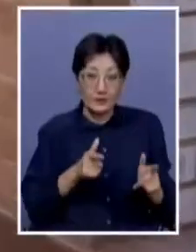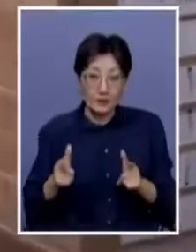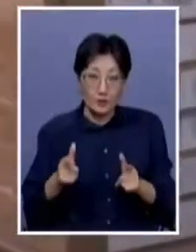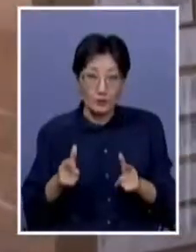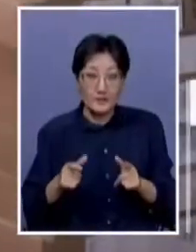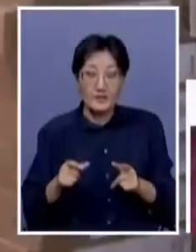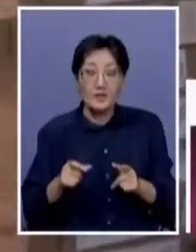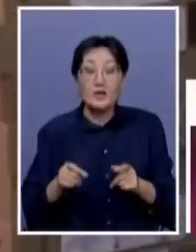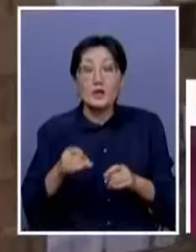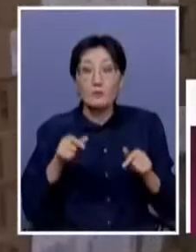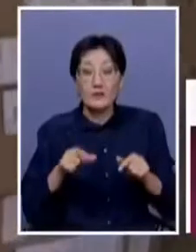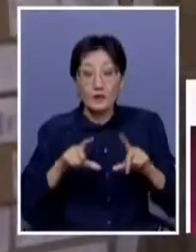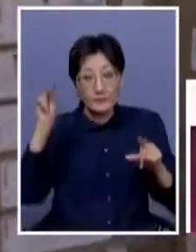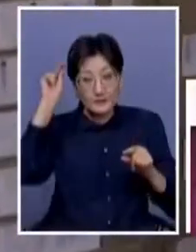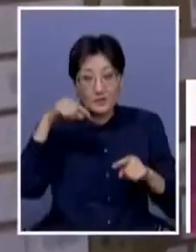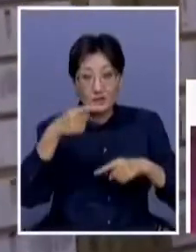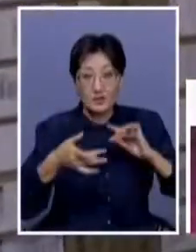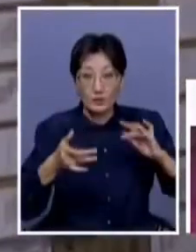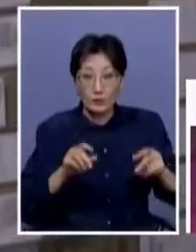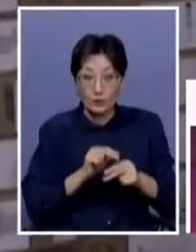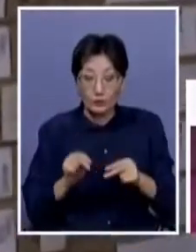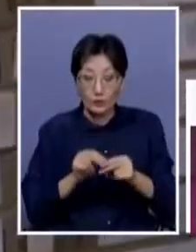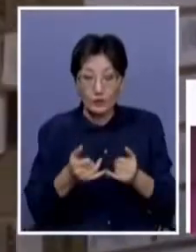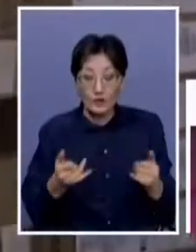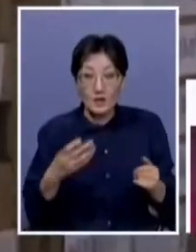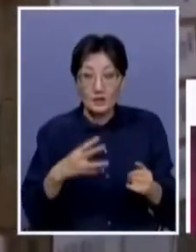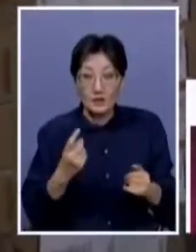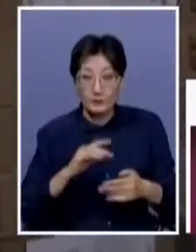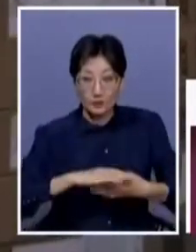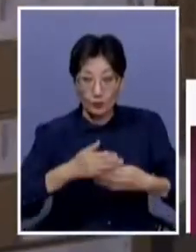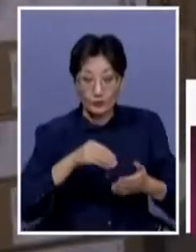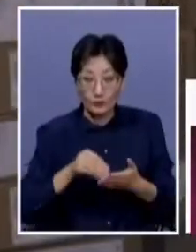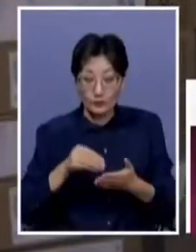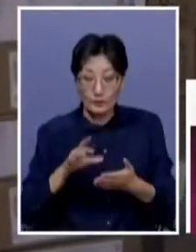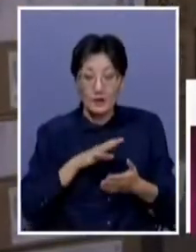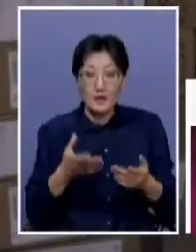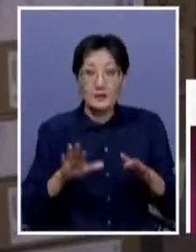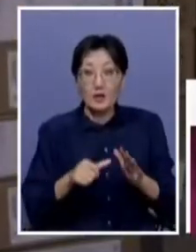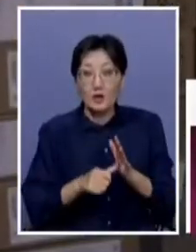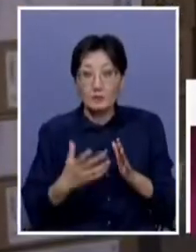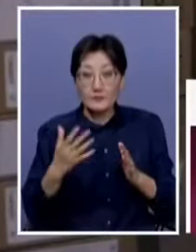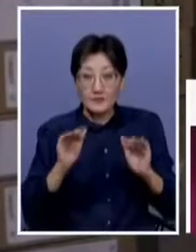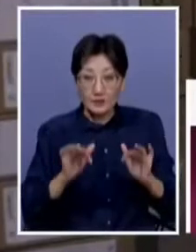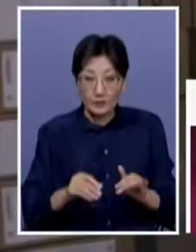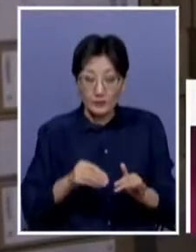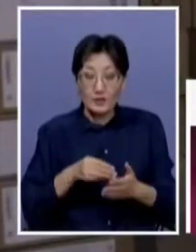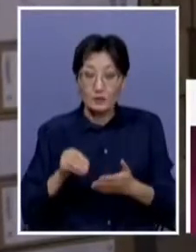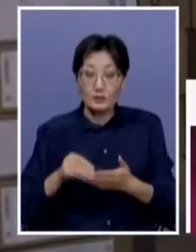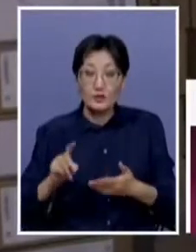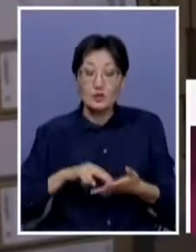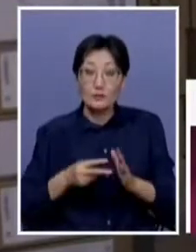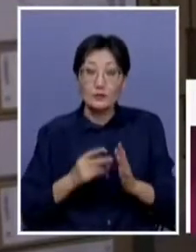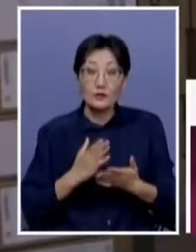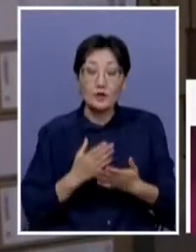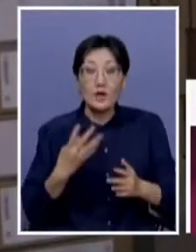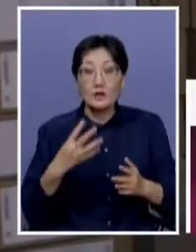пысықтап жатыр. Мәселен, мына мектеп қашықтан оқыту үшін 41 ноутбук сатып алған, тағы 65 компьютерді алуды жоспарлап қойыпты.